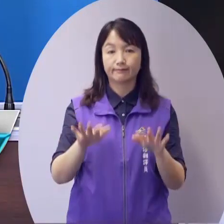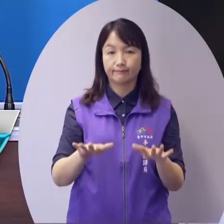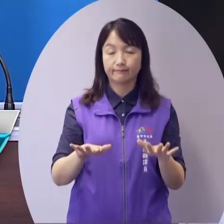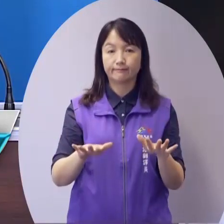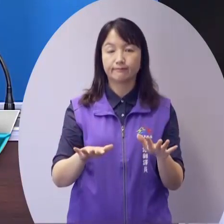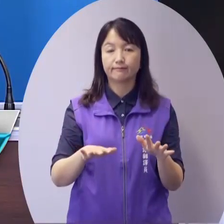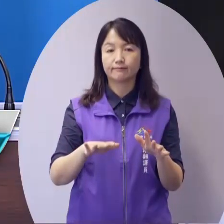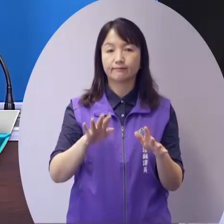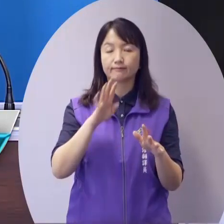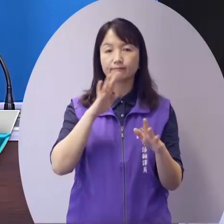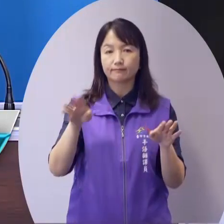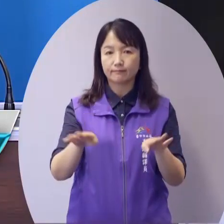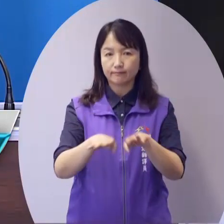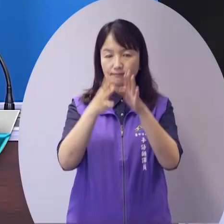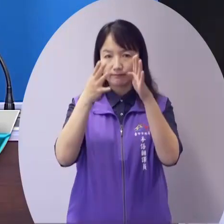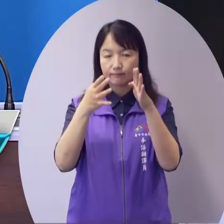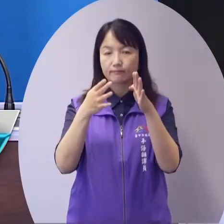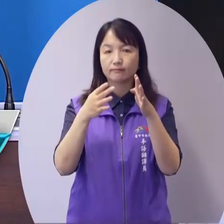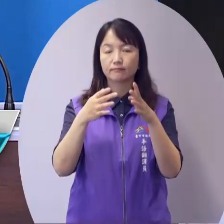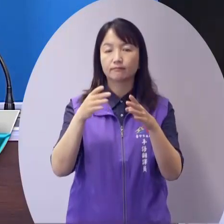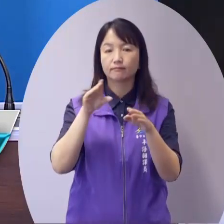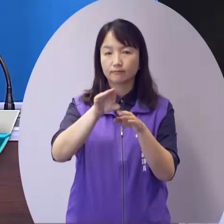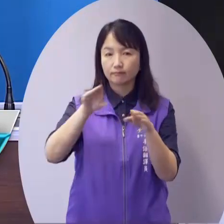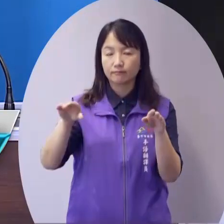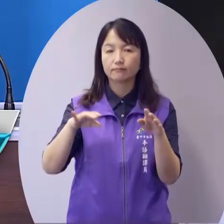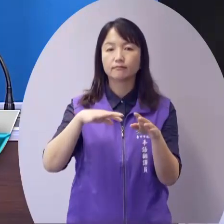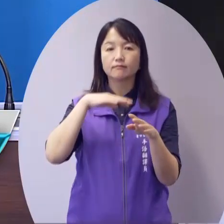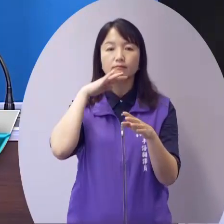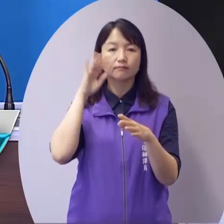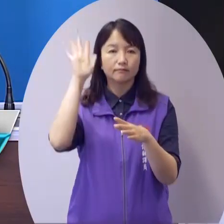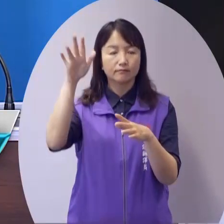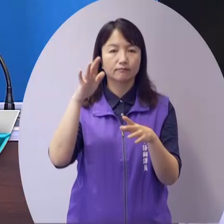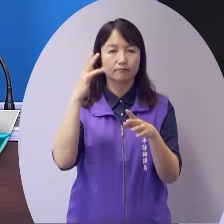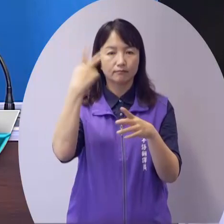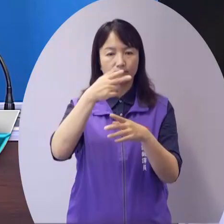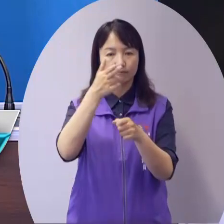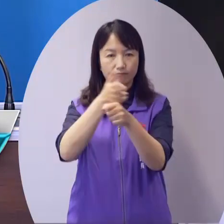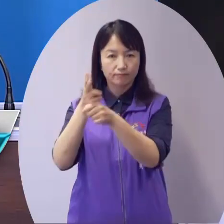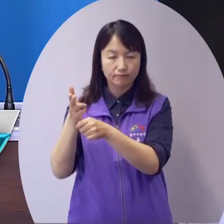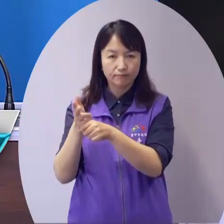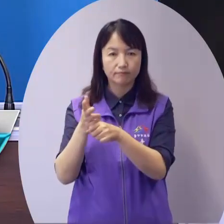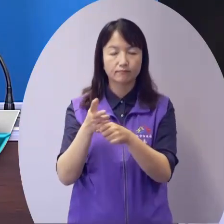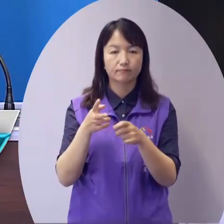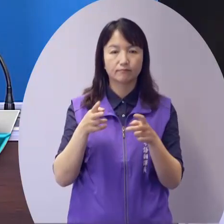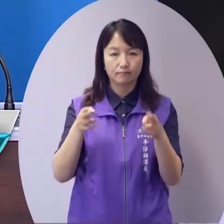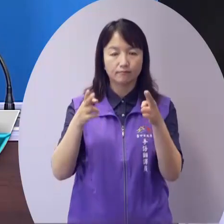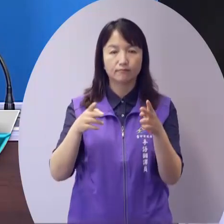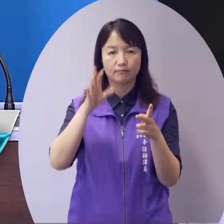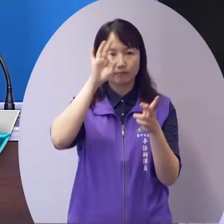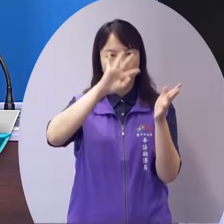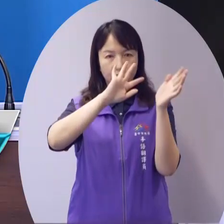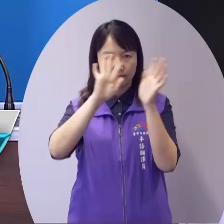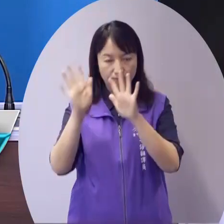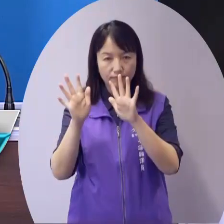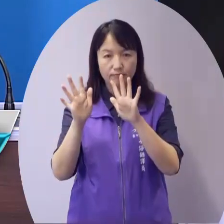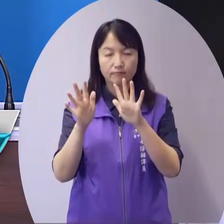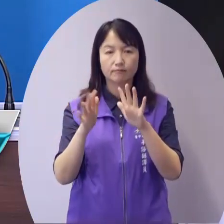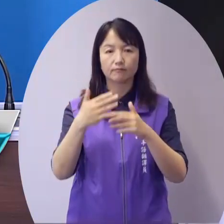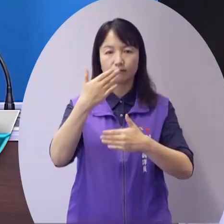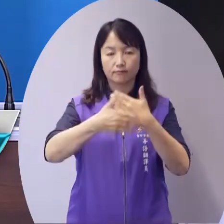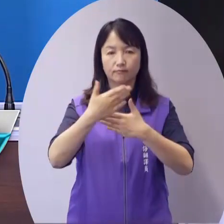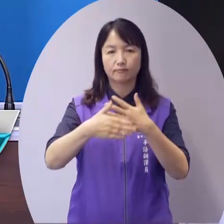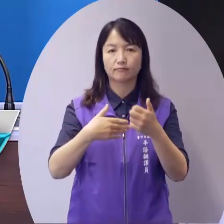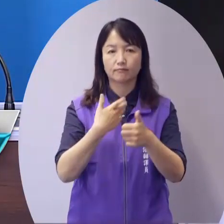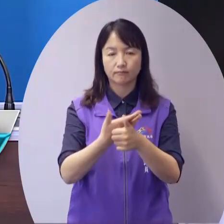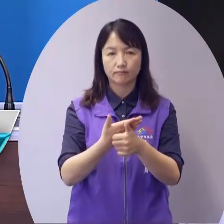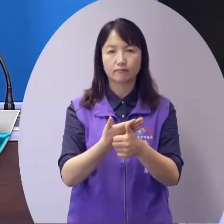在疫情期间上线了，我们后续会再针对它的使用状况，我们会在这个视情况去截录适度的这个影像